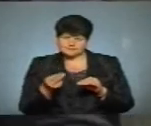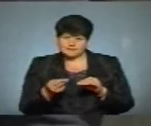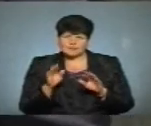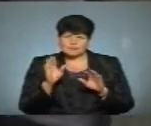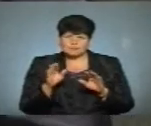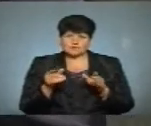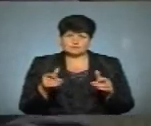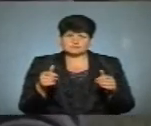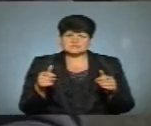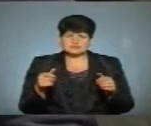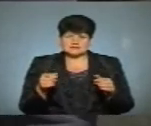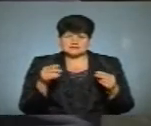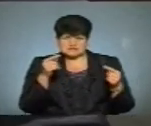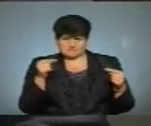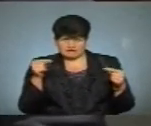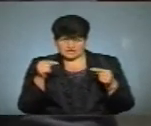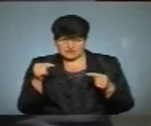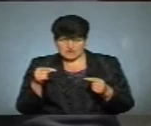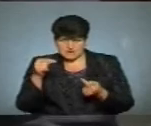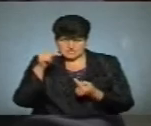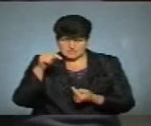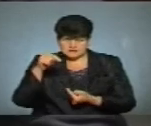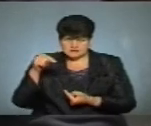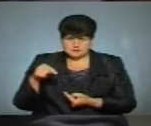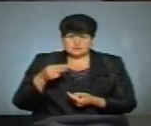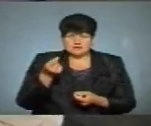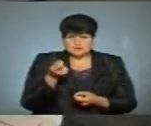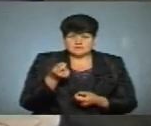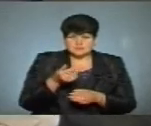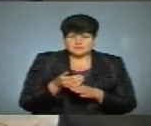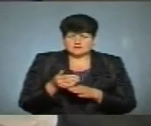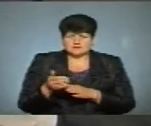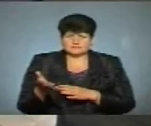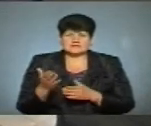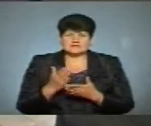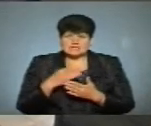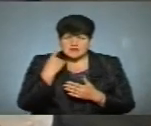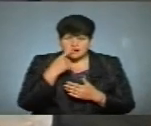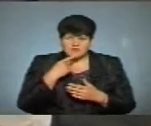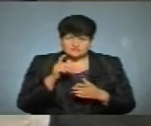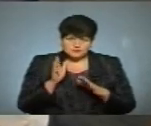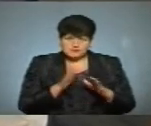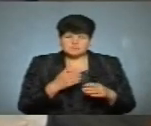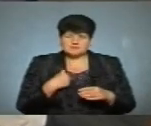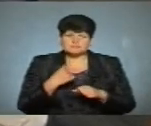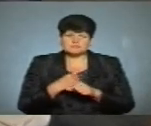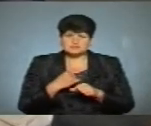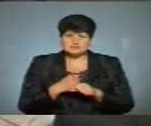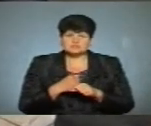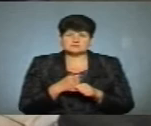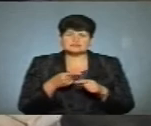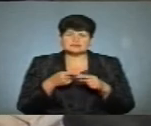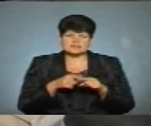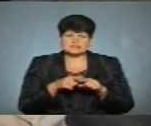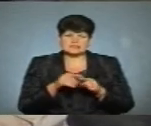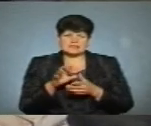їх закріплюємо, звіряємося, і отак мазок за мазком. Звичайно, що є авторські ікони, але ми працюємо в техніці наслідування, ми